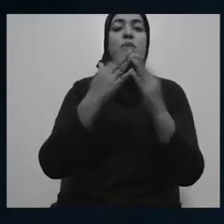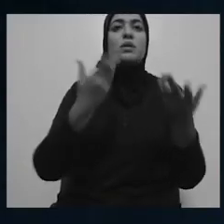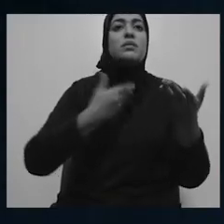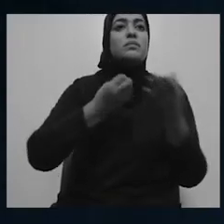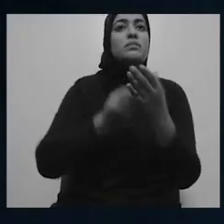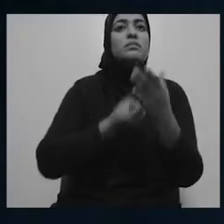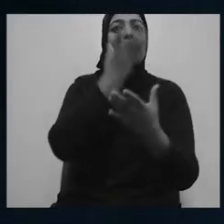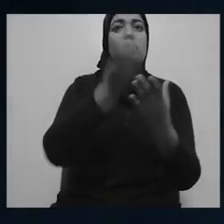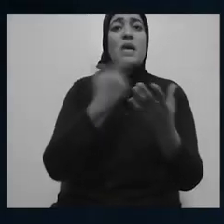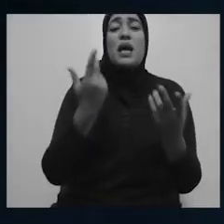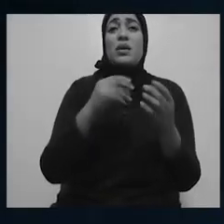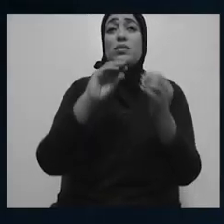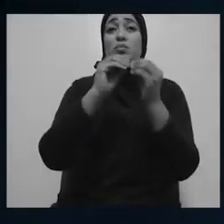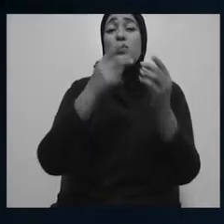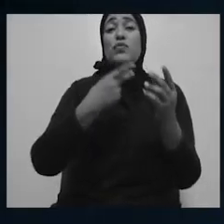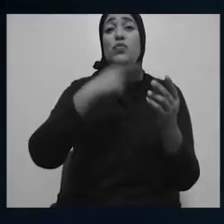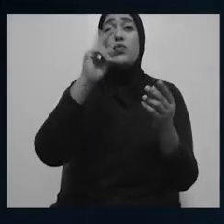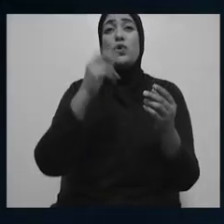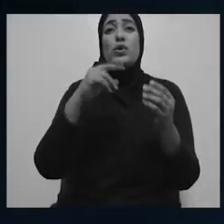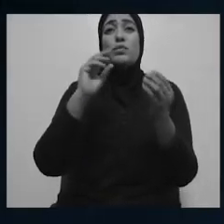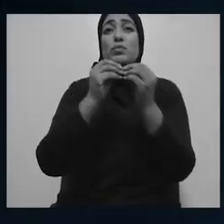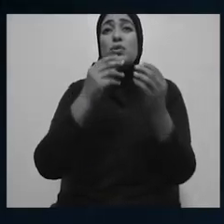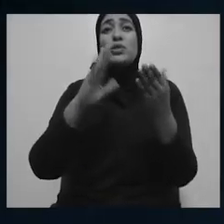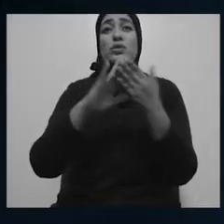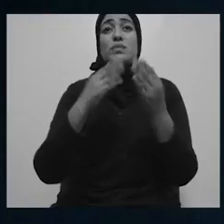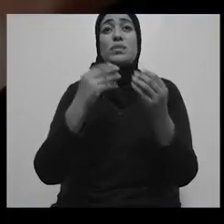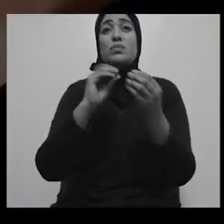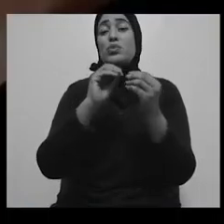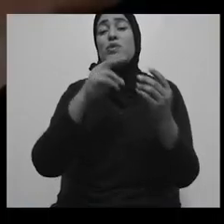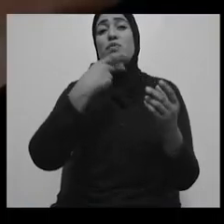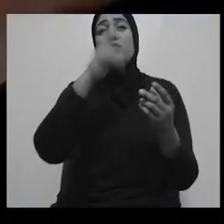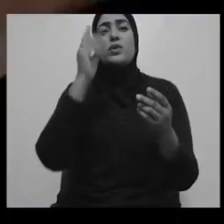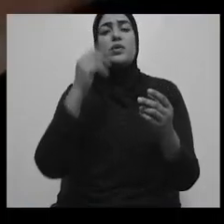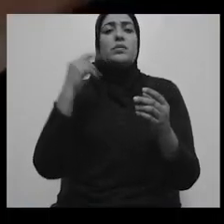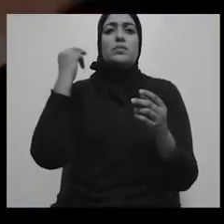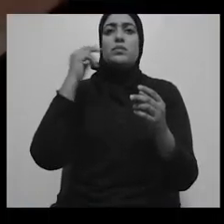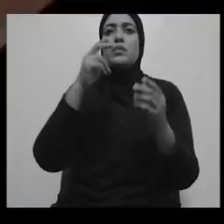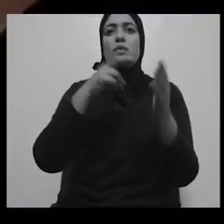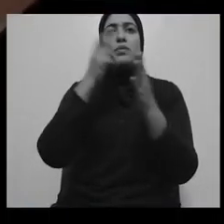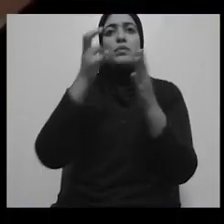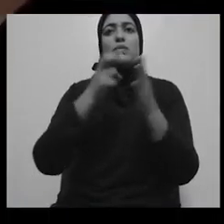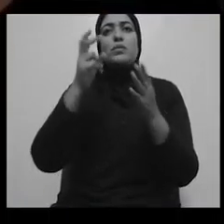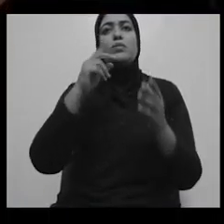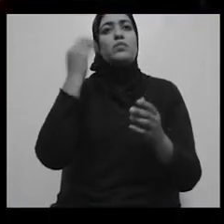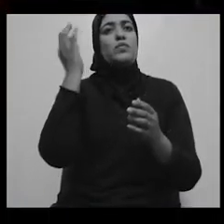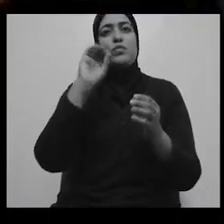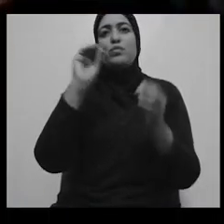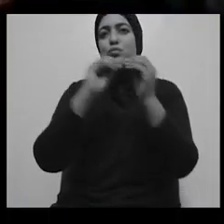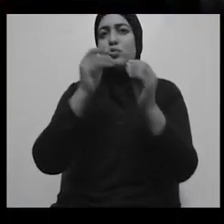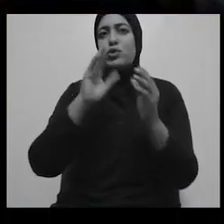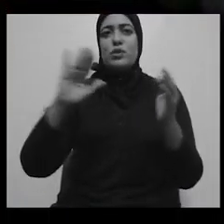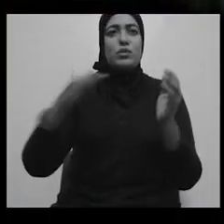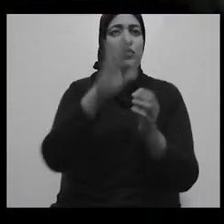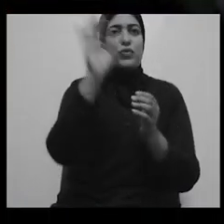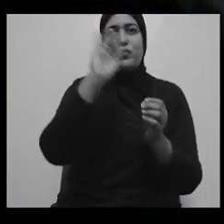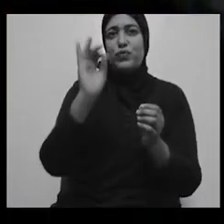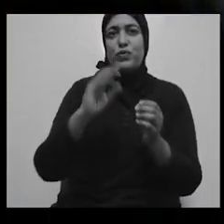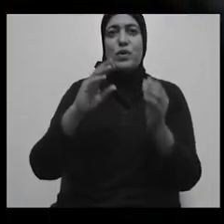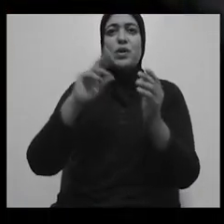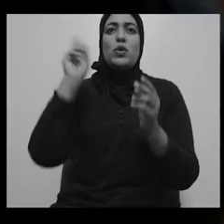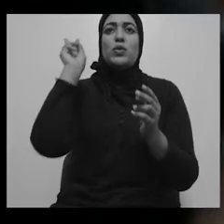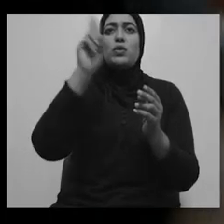a laissé des traces bien admettre à la taille elle bien ayant faim de connivence au robin